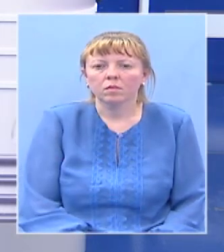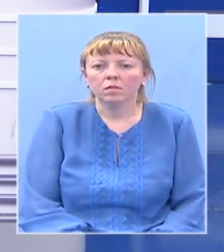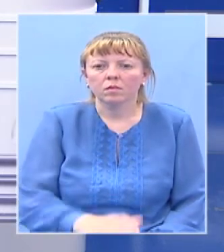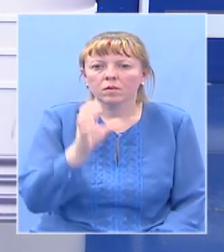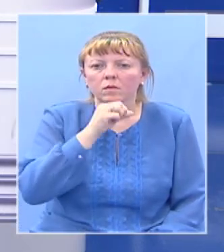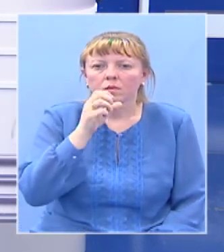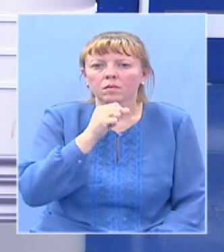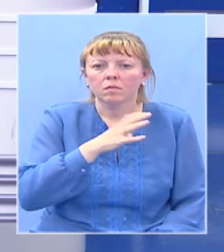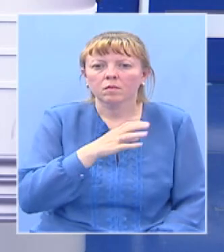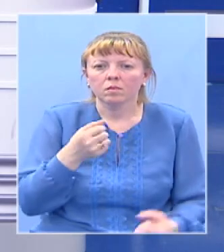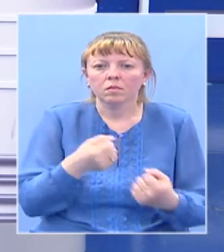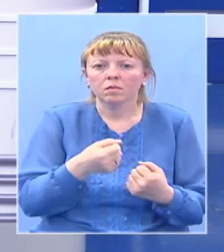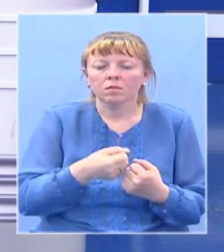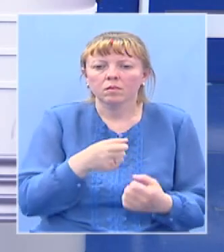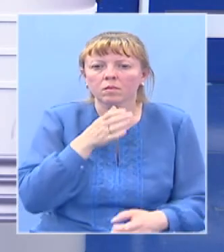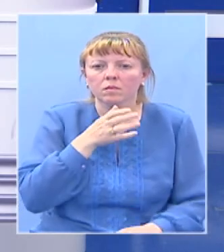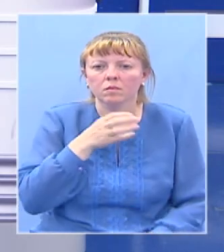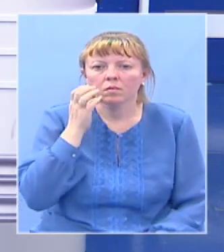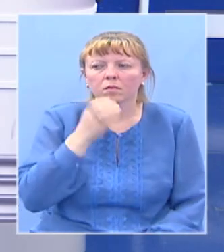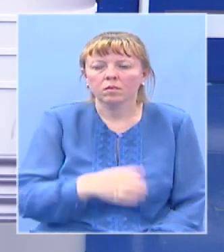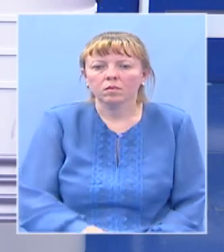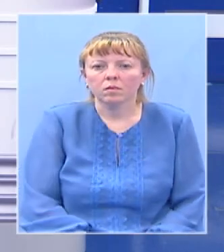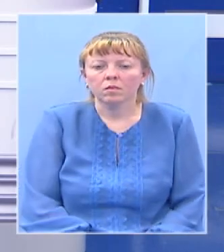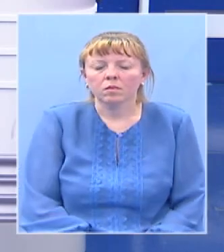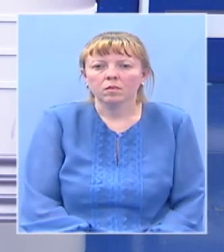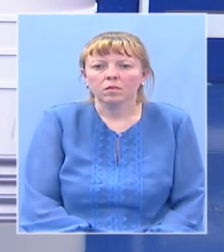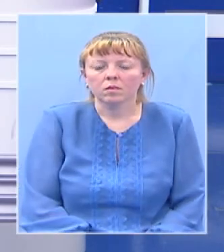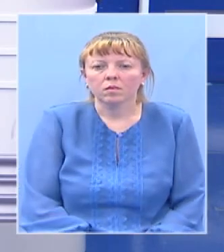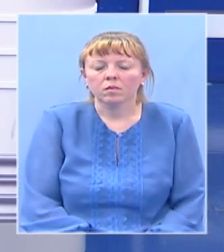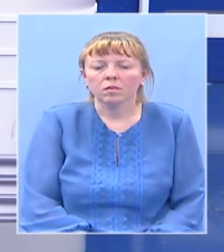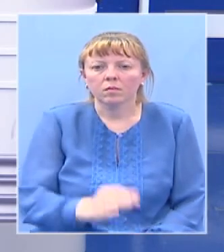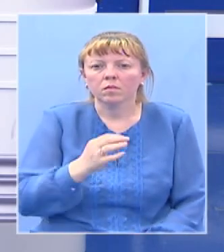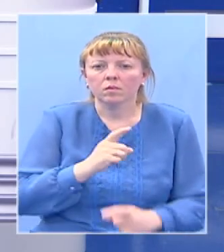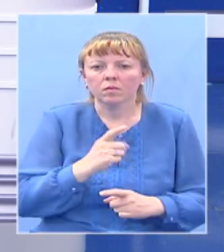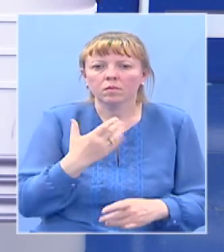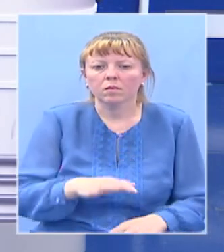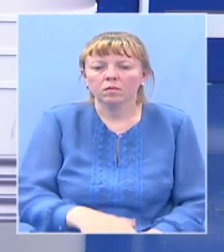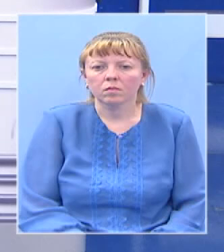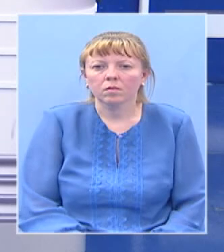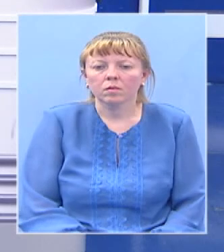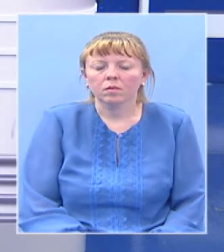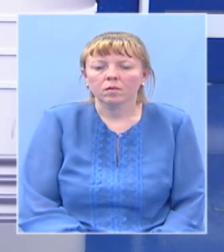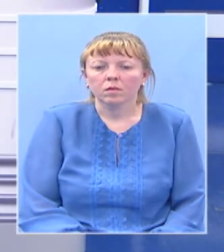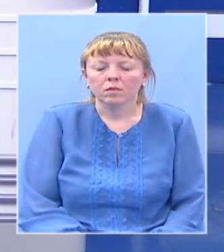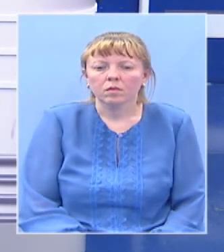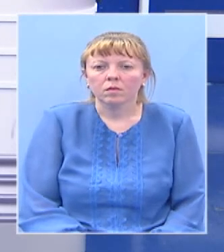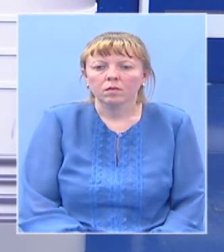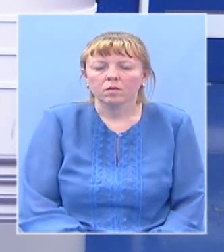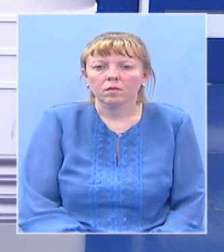сейчас ДТП совершает не вовремя реагирует всё это приводит к летальным исходам и поэтому